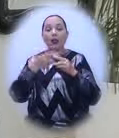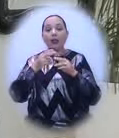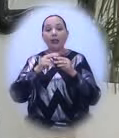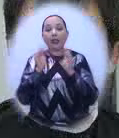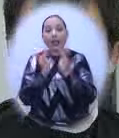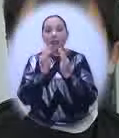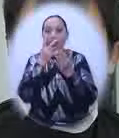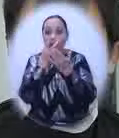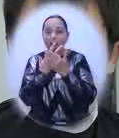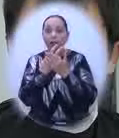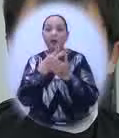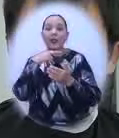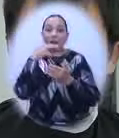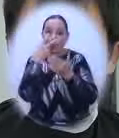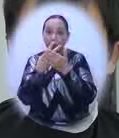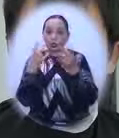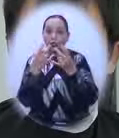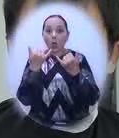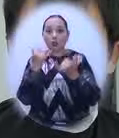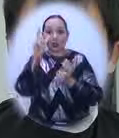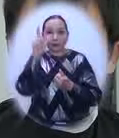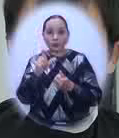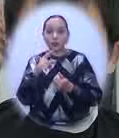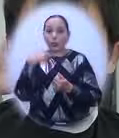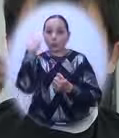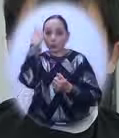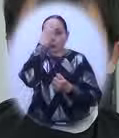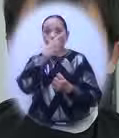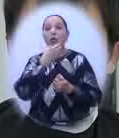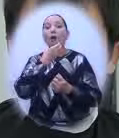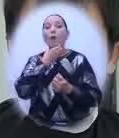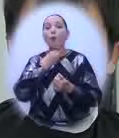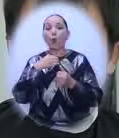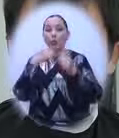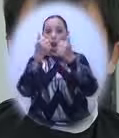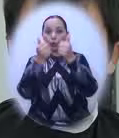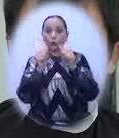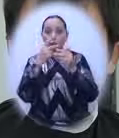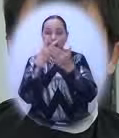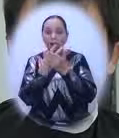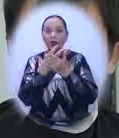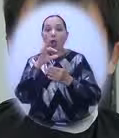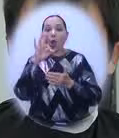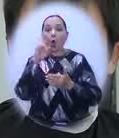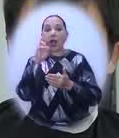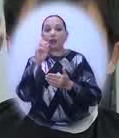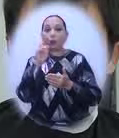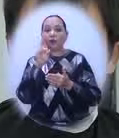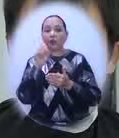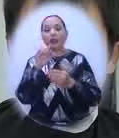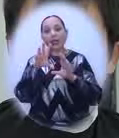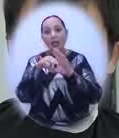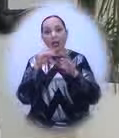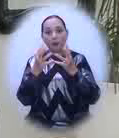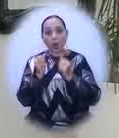bo'ladi. Hozir mijozimizning yuz va bo'yin tuzilishiga qarab akantovkani usulini